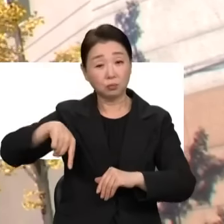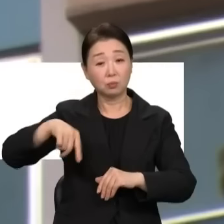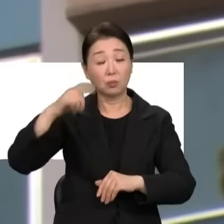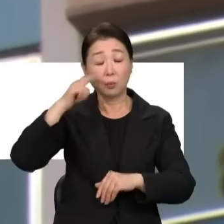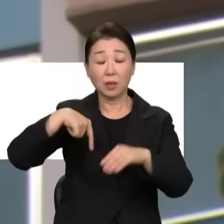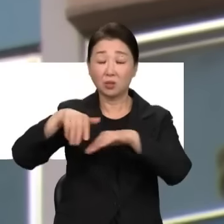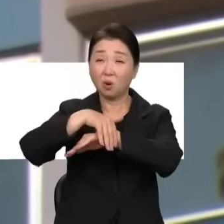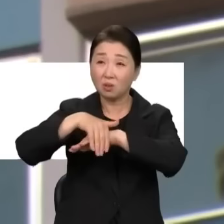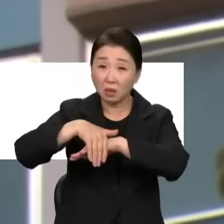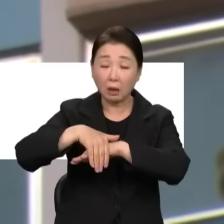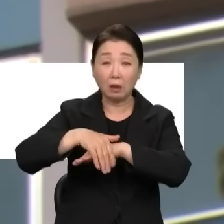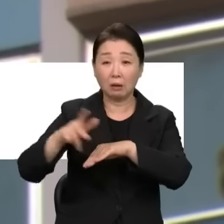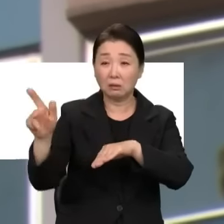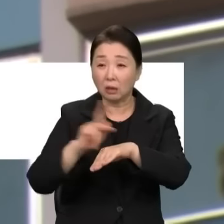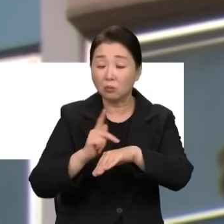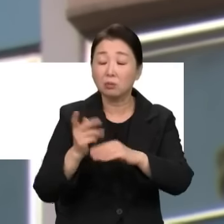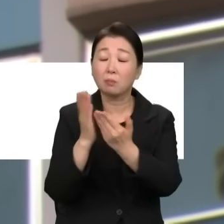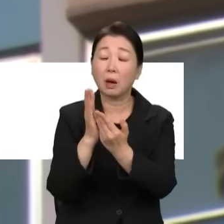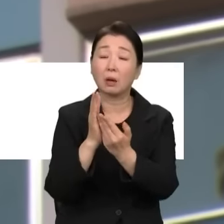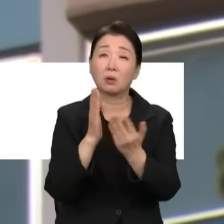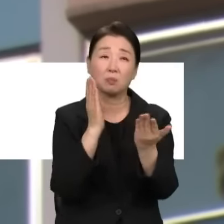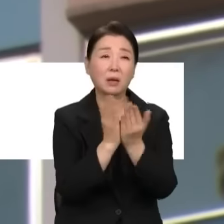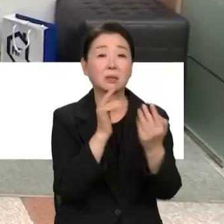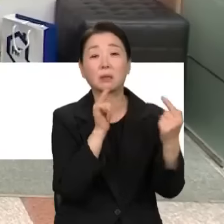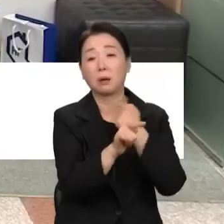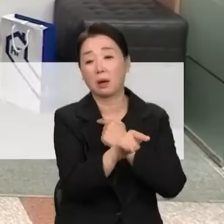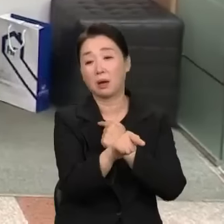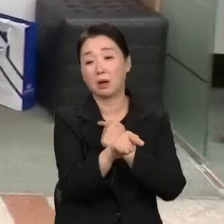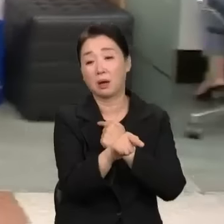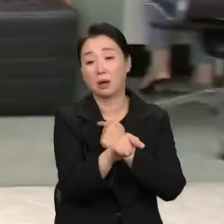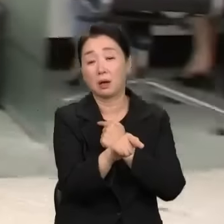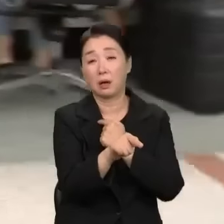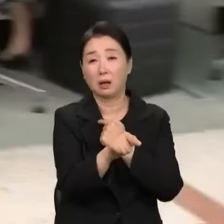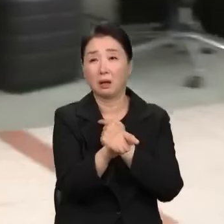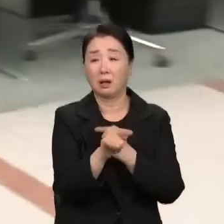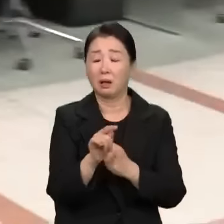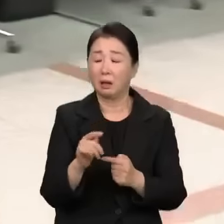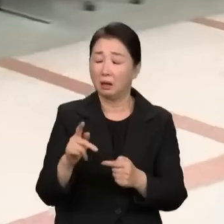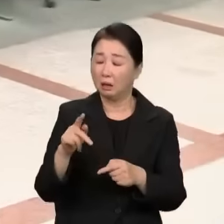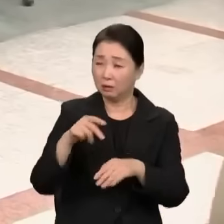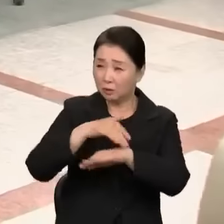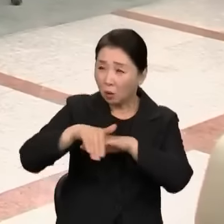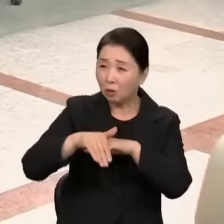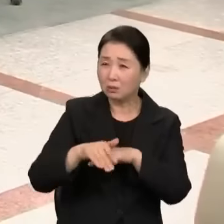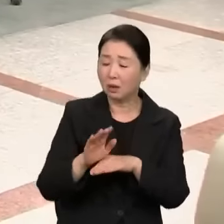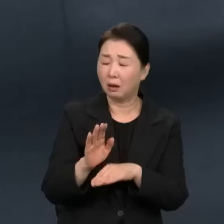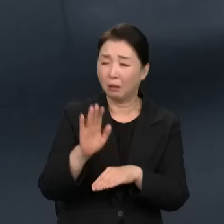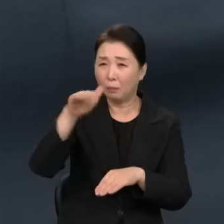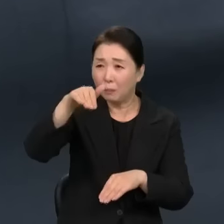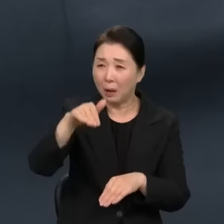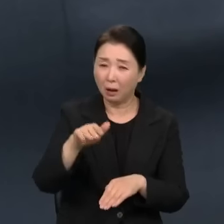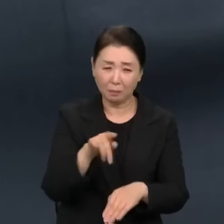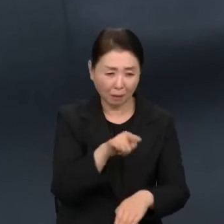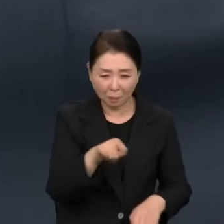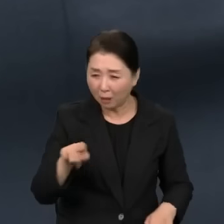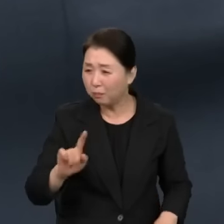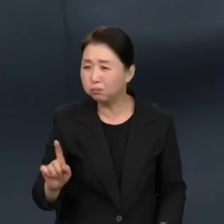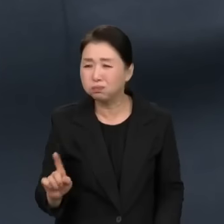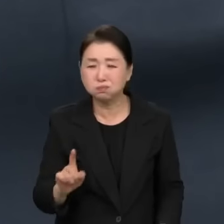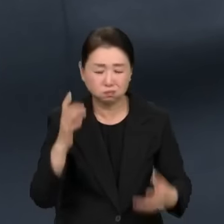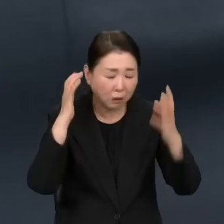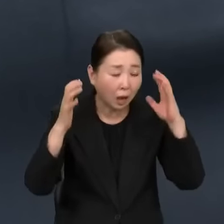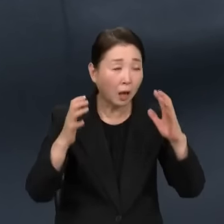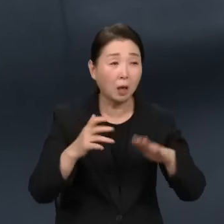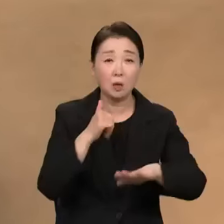대출을 내보내는 손발이 맞지않는 엇박자가 났었거든요 오락가락 대책에 결국 피해는 실수요자가 떠안게